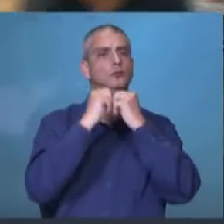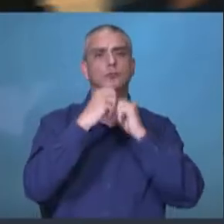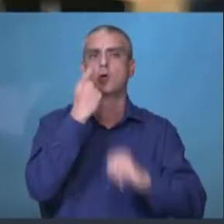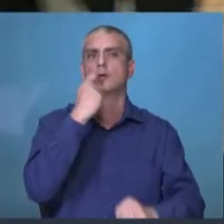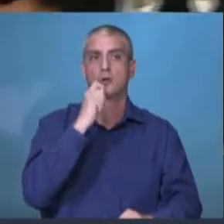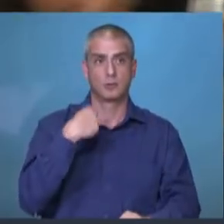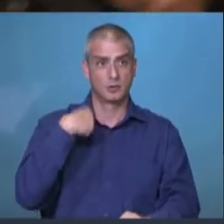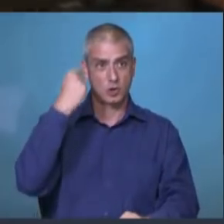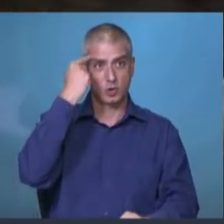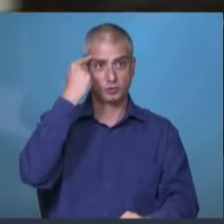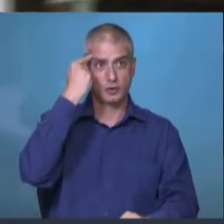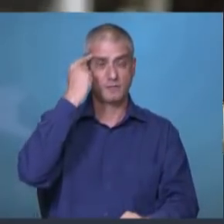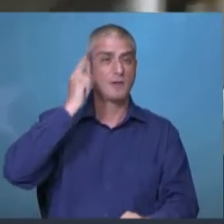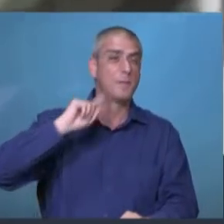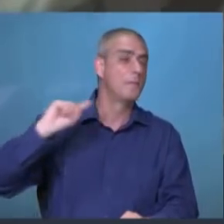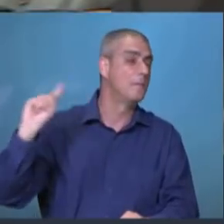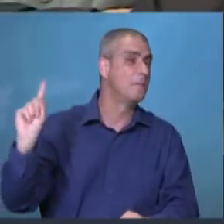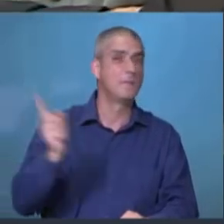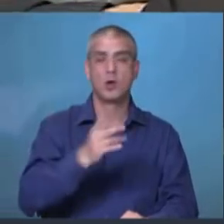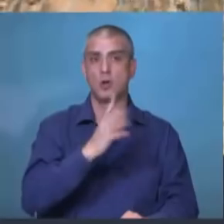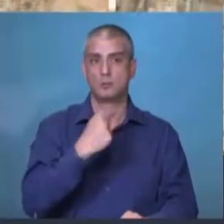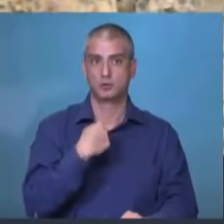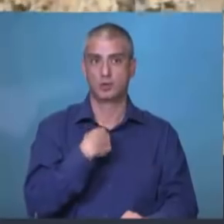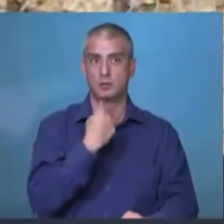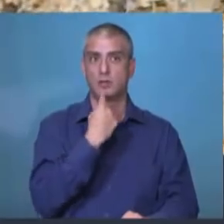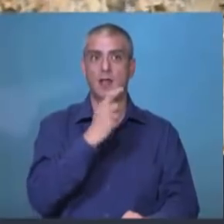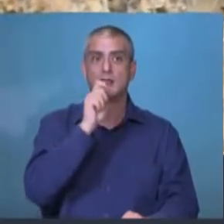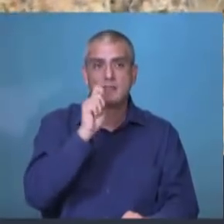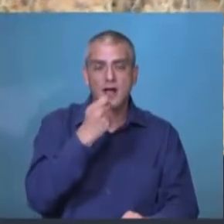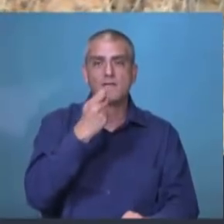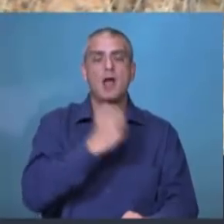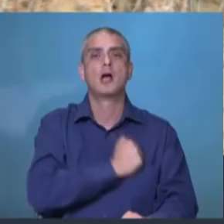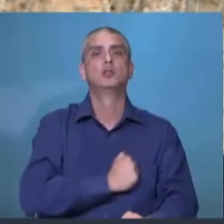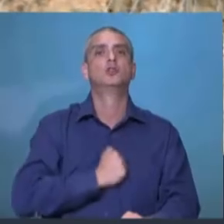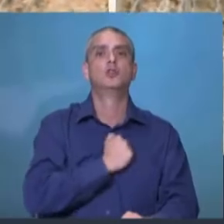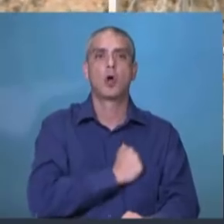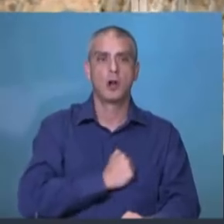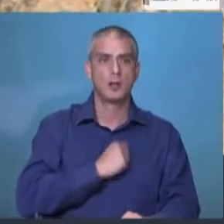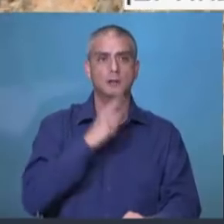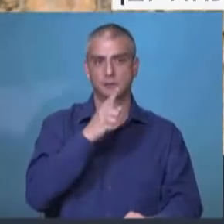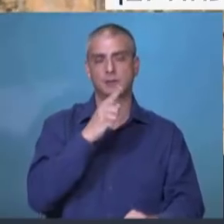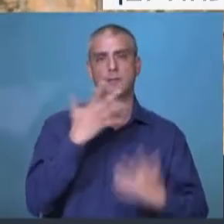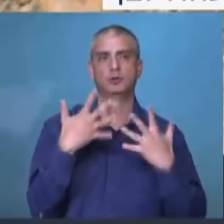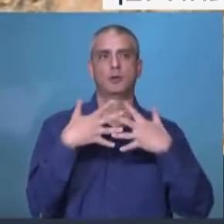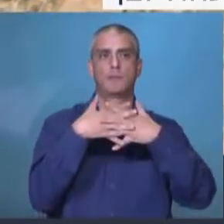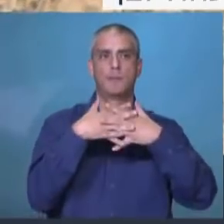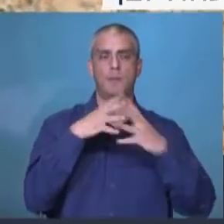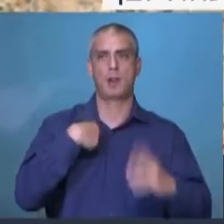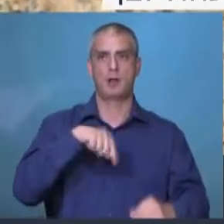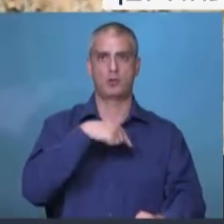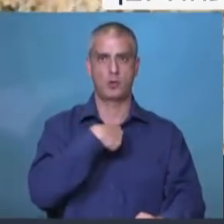נדמה לי שמכל הדברים דווקא השכול הוא הגורם המלכד אותם.